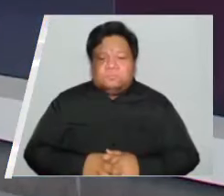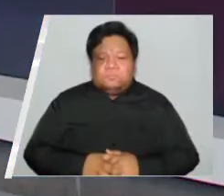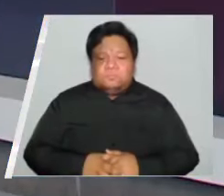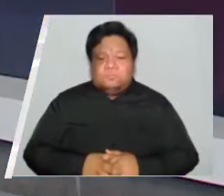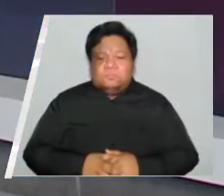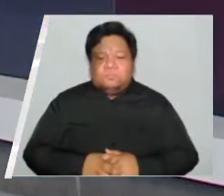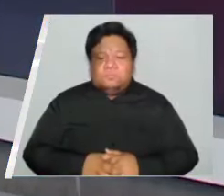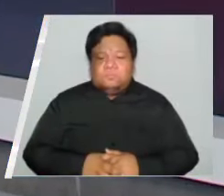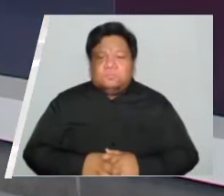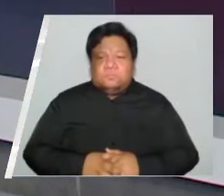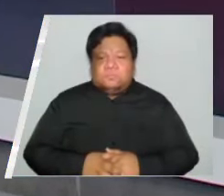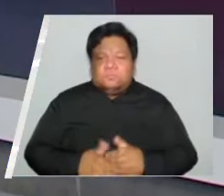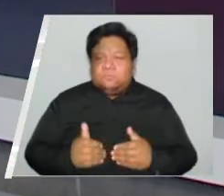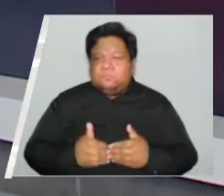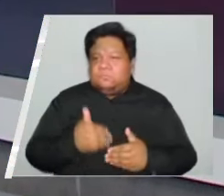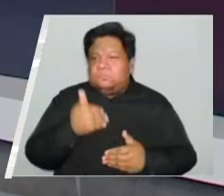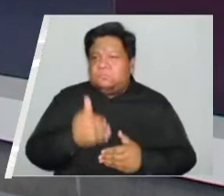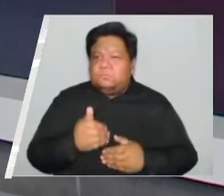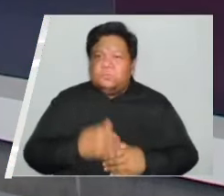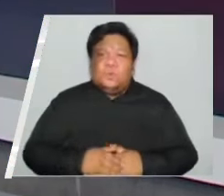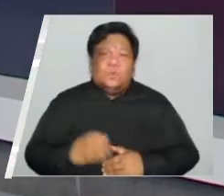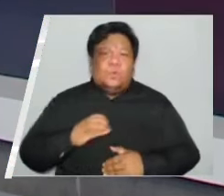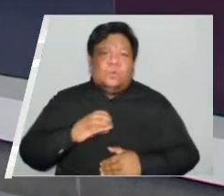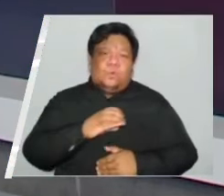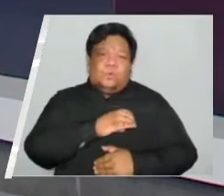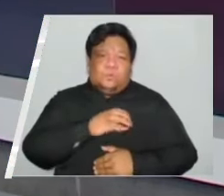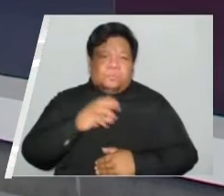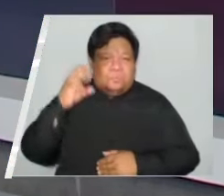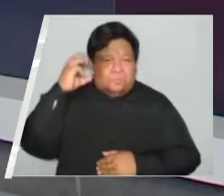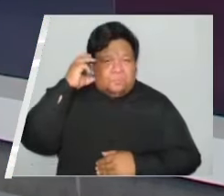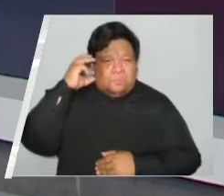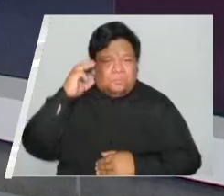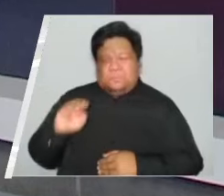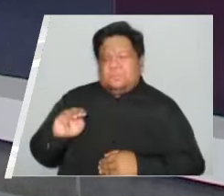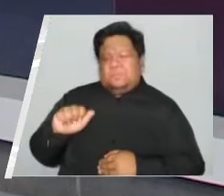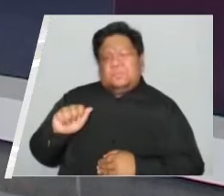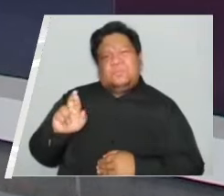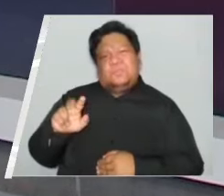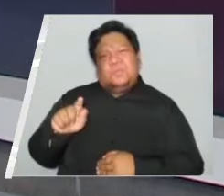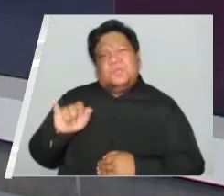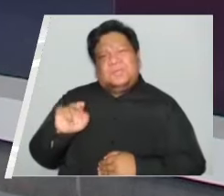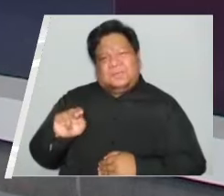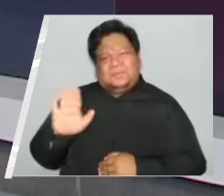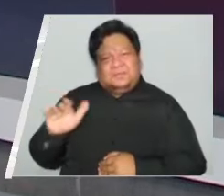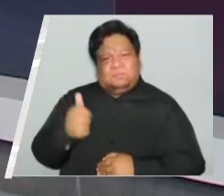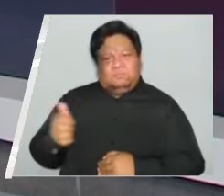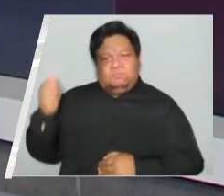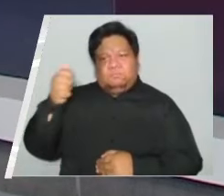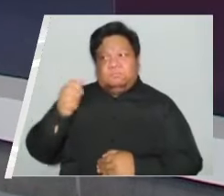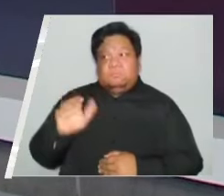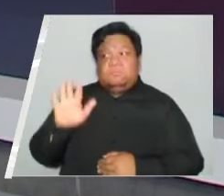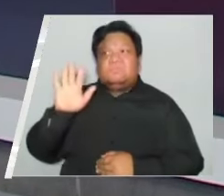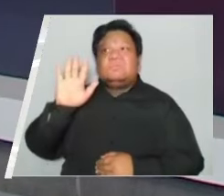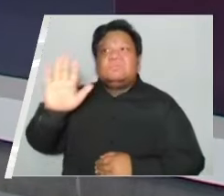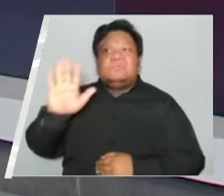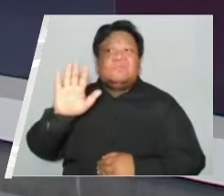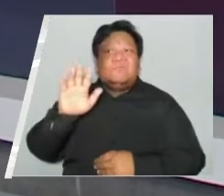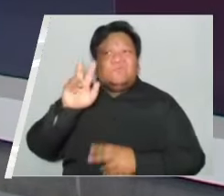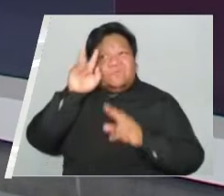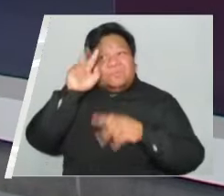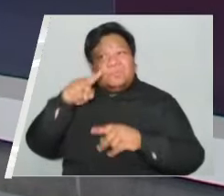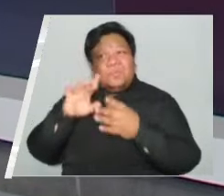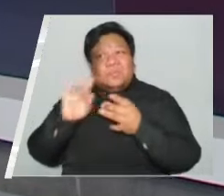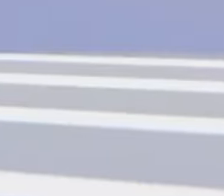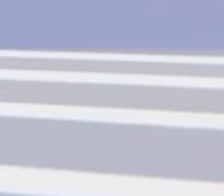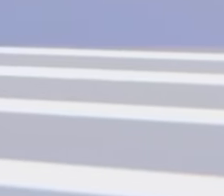Iginit ni House Speaker Martin Romualdez na dapat managot si Vice President Sara Duterte sa kanyang binitiwang banta nitong weekend. Saksi,